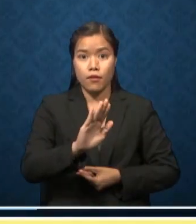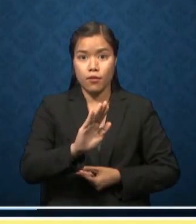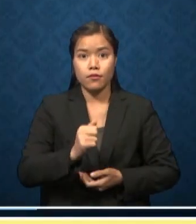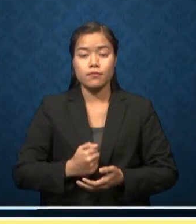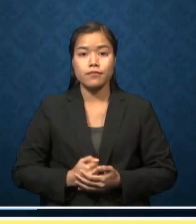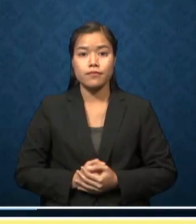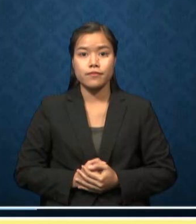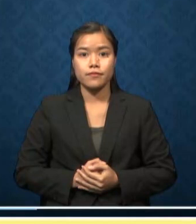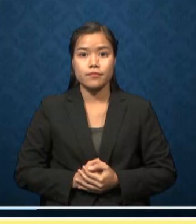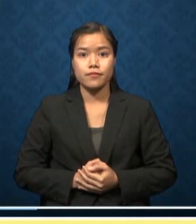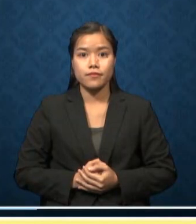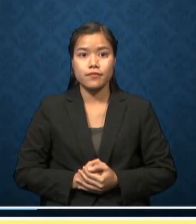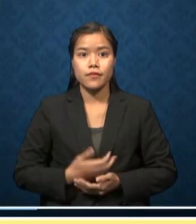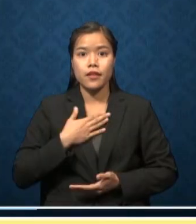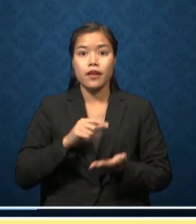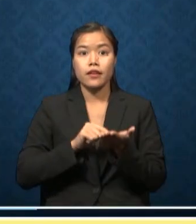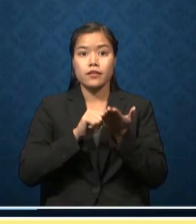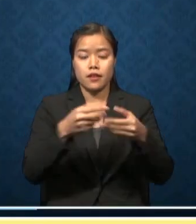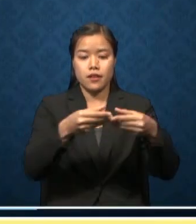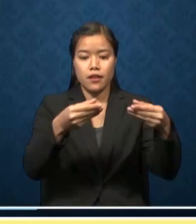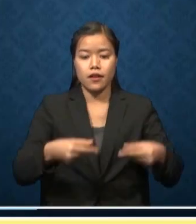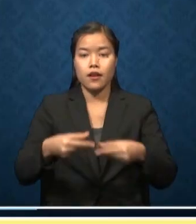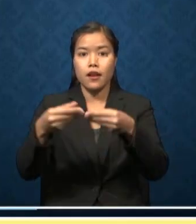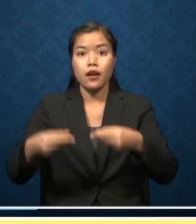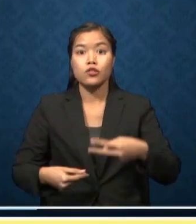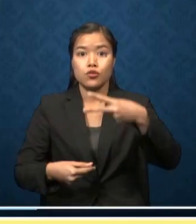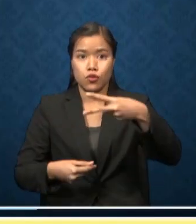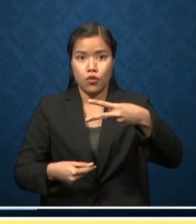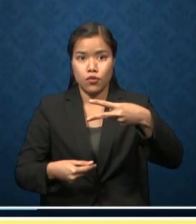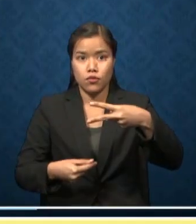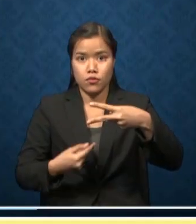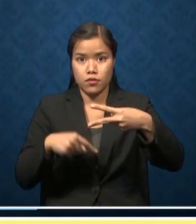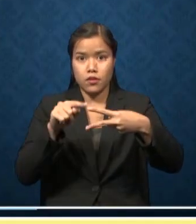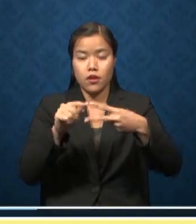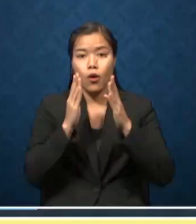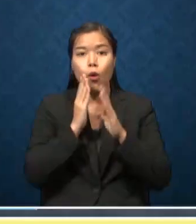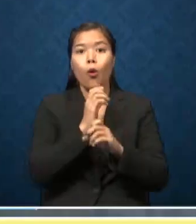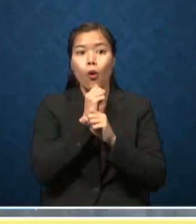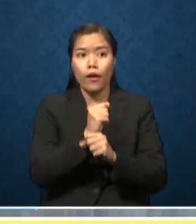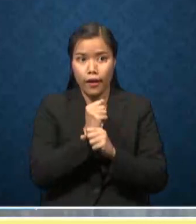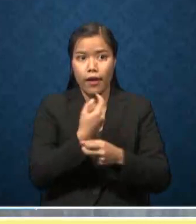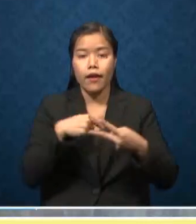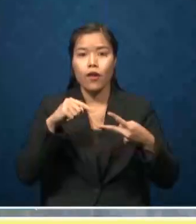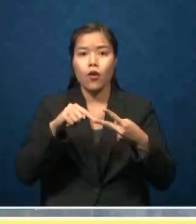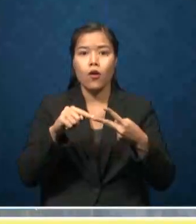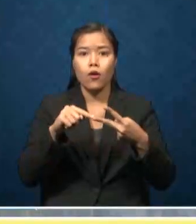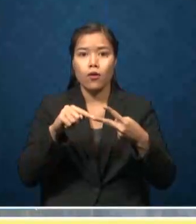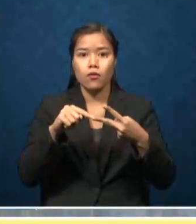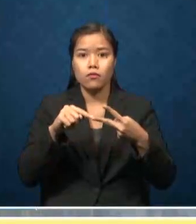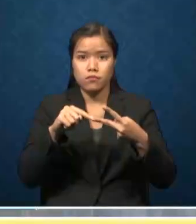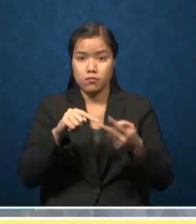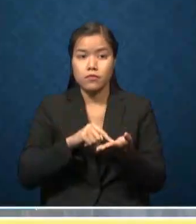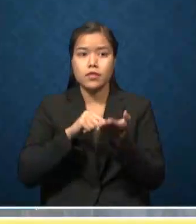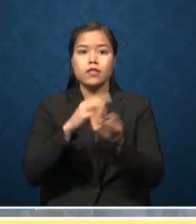เอ่อเรากำลังจะเสนอ 2รายงานกิจการผู้สูงอายุรองรับสังคมสูงวัยที่ผมเรียนแล้วเราจะเน้นทางด้านสังคมแล้วเราจะเสนอ